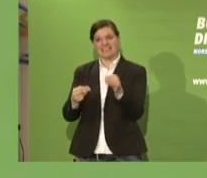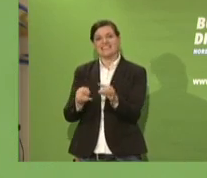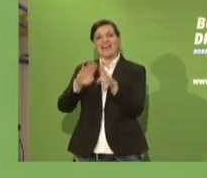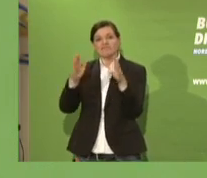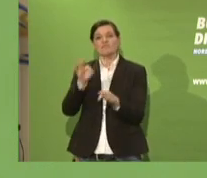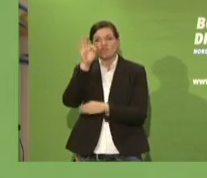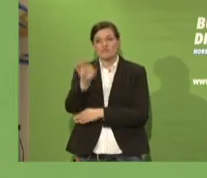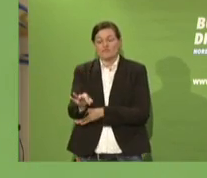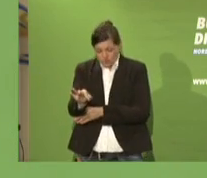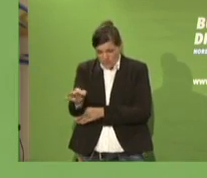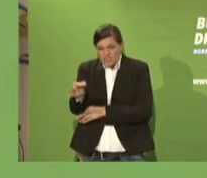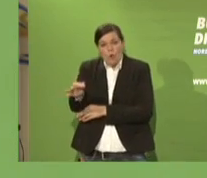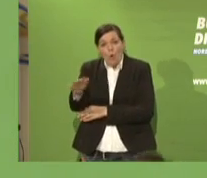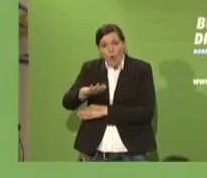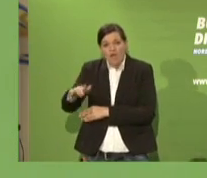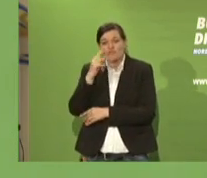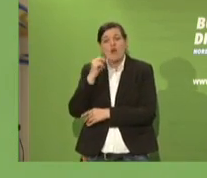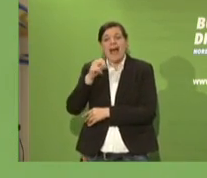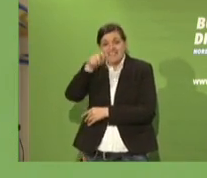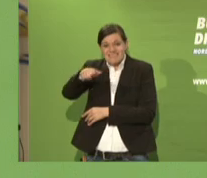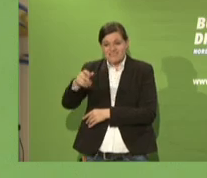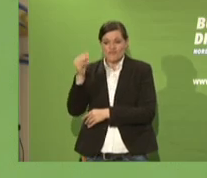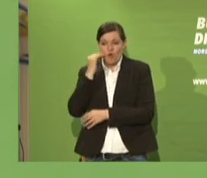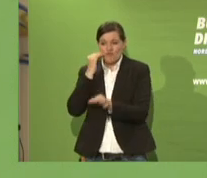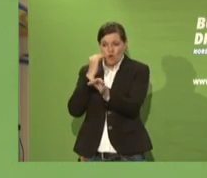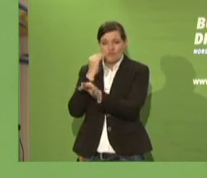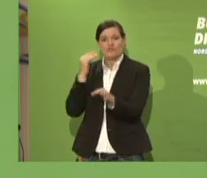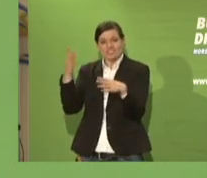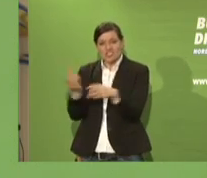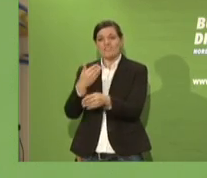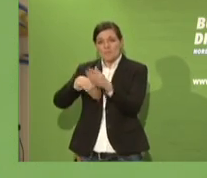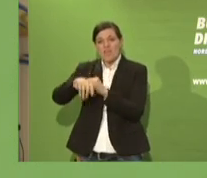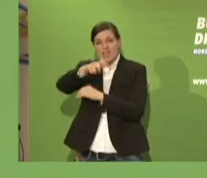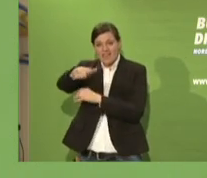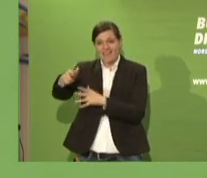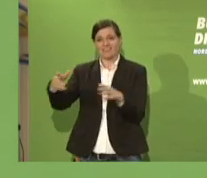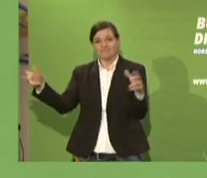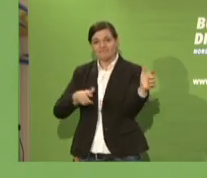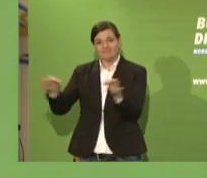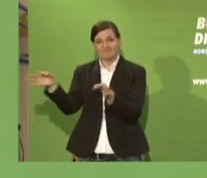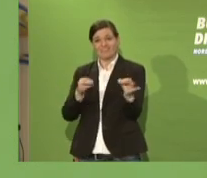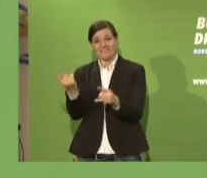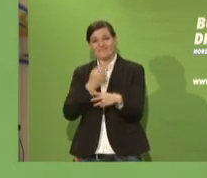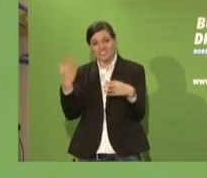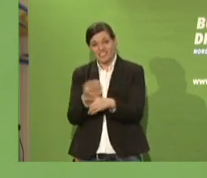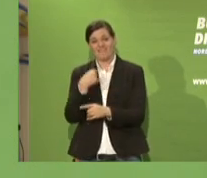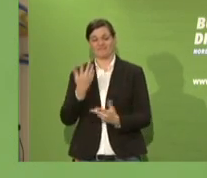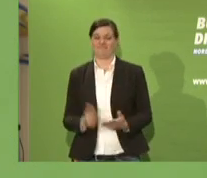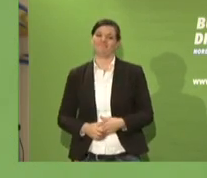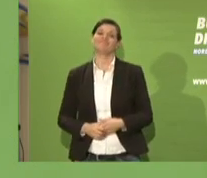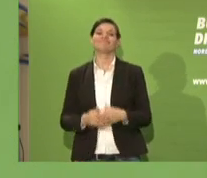dem nur noch ältere Menschen leben? All das sind Themen, die wir morgen in unserem